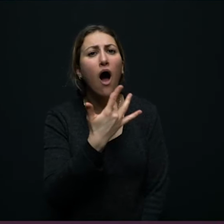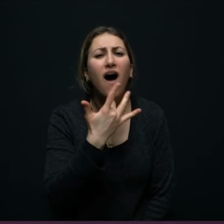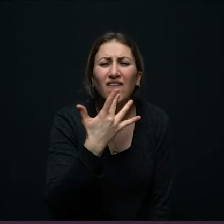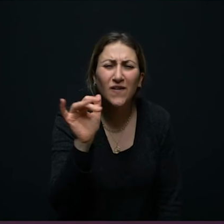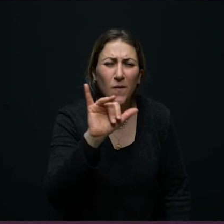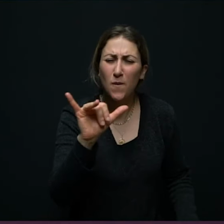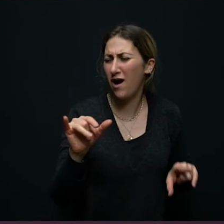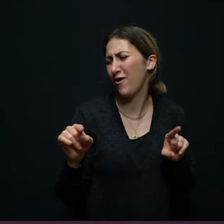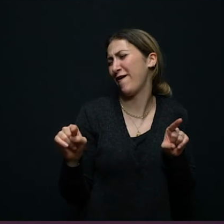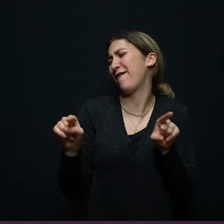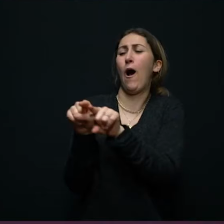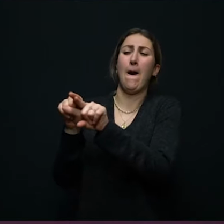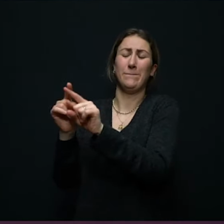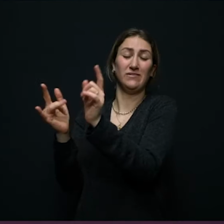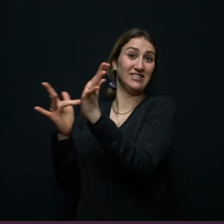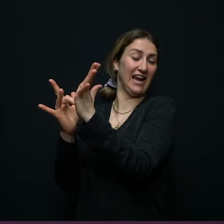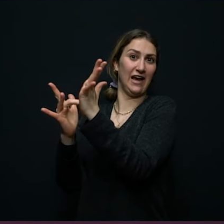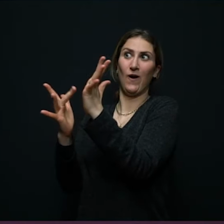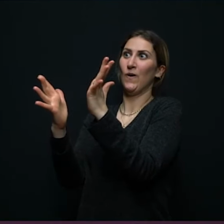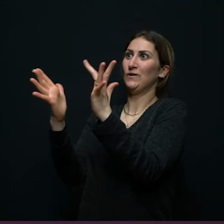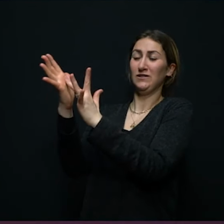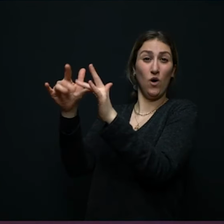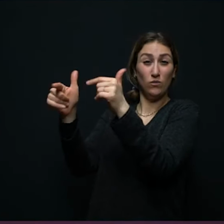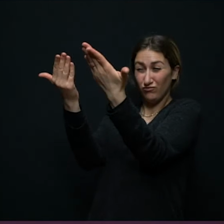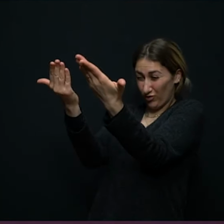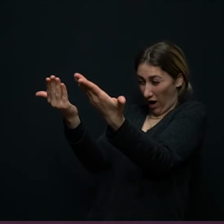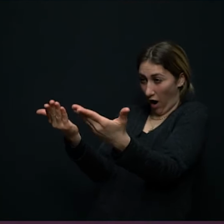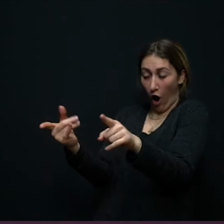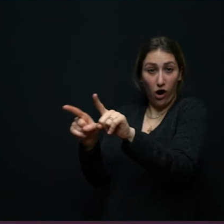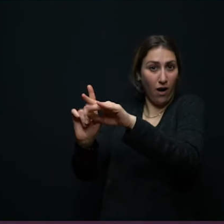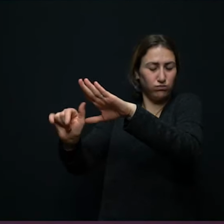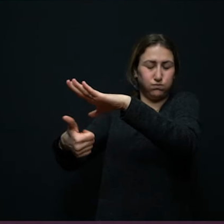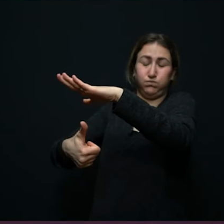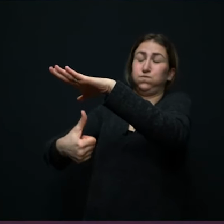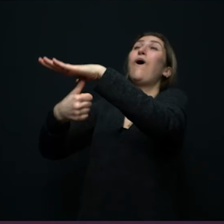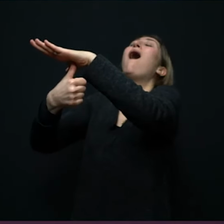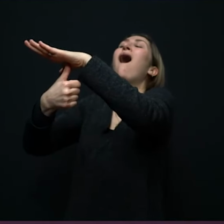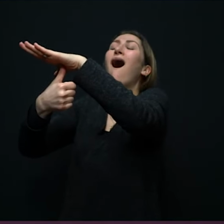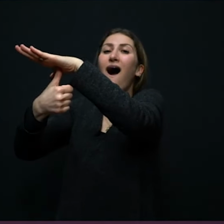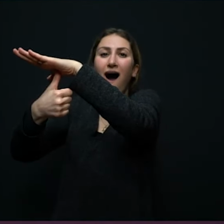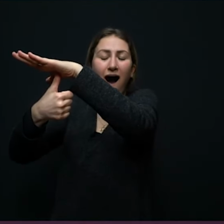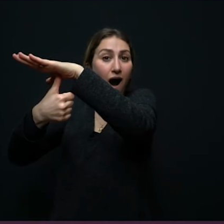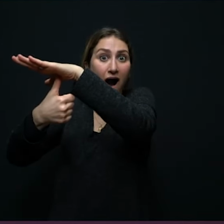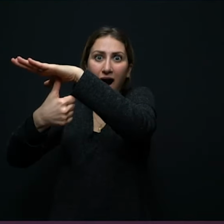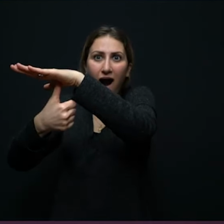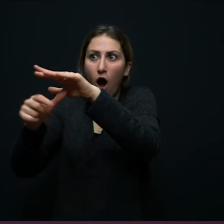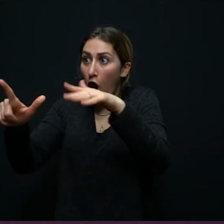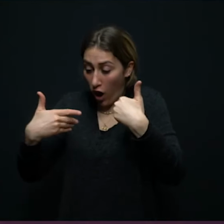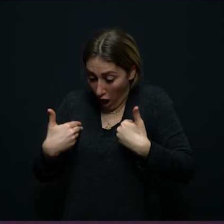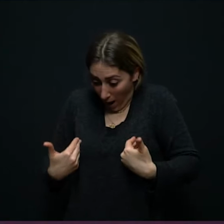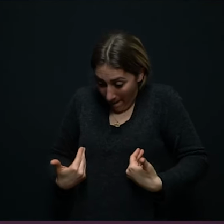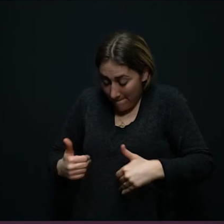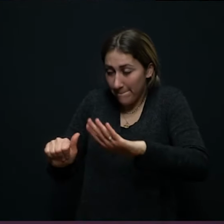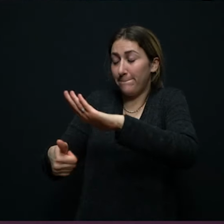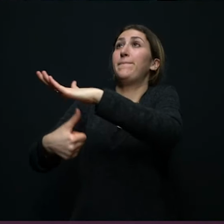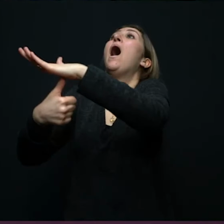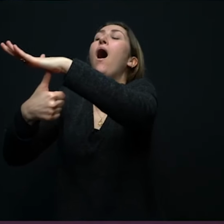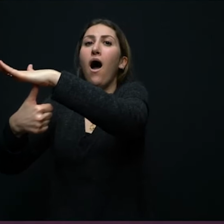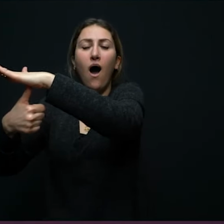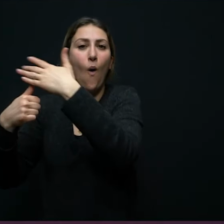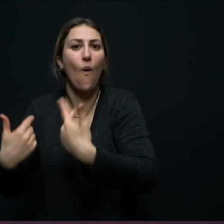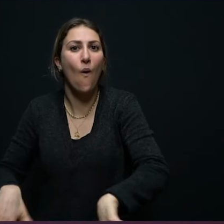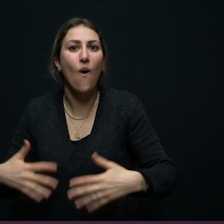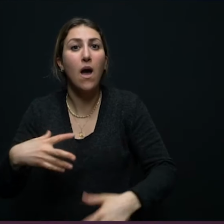que tu es le le le le maximum de type tu es l'homme quand pilates a dit ecce homo revoici l'homme